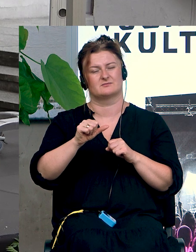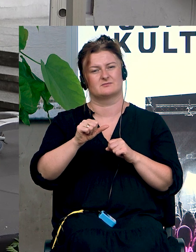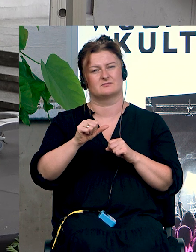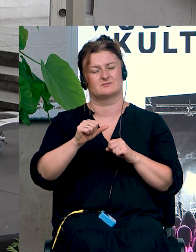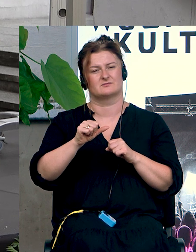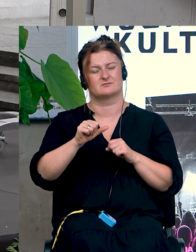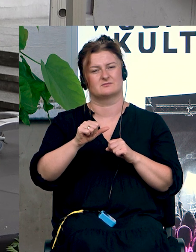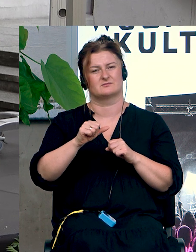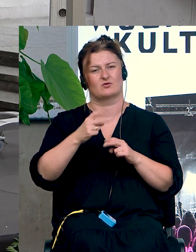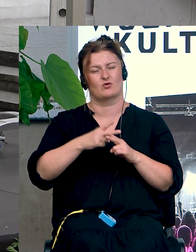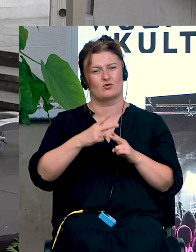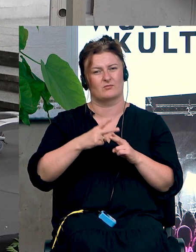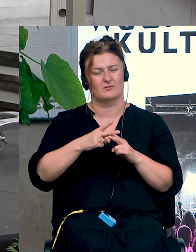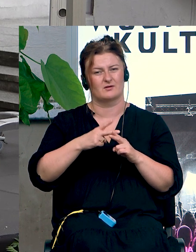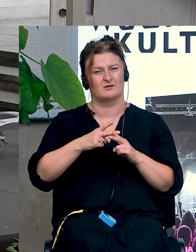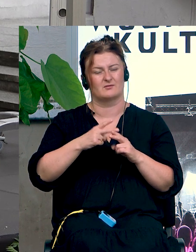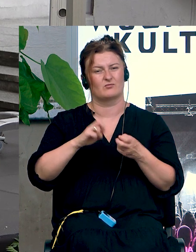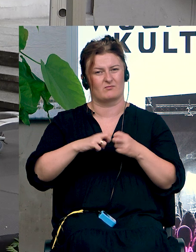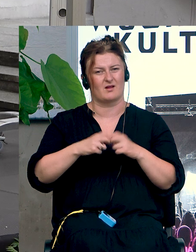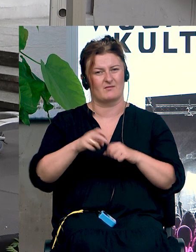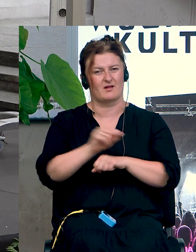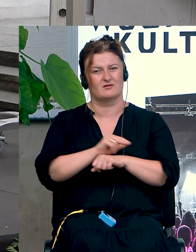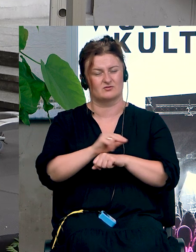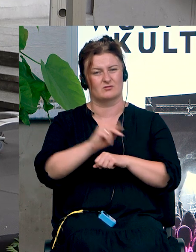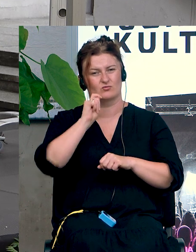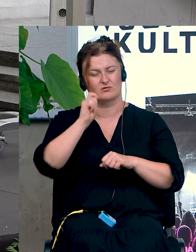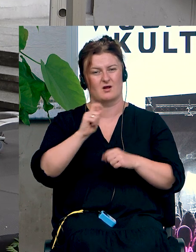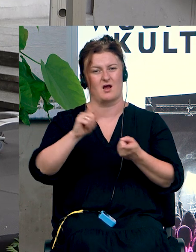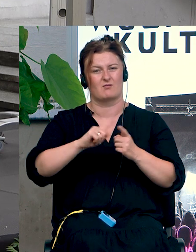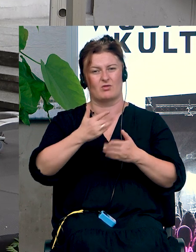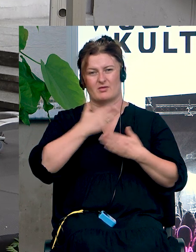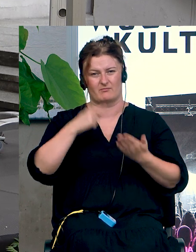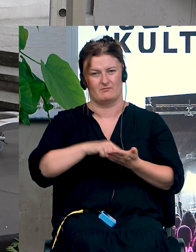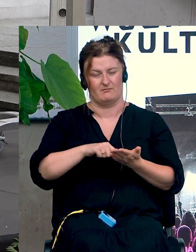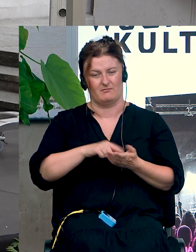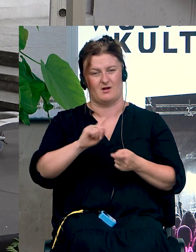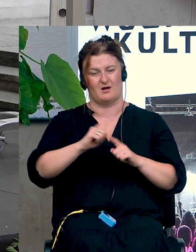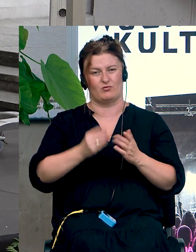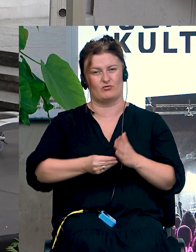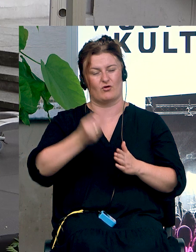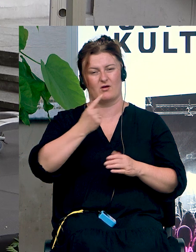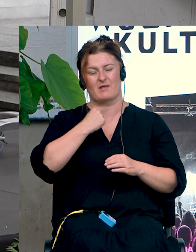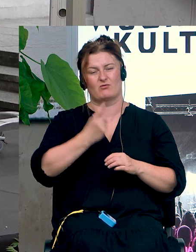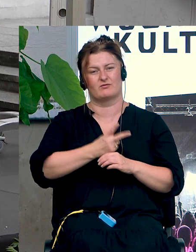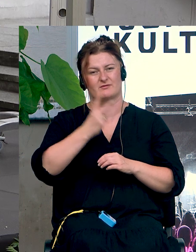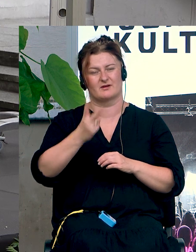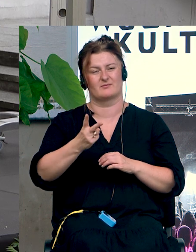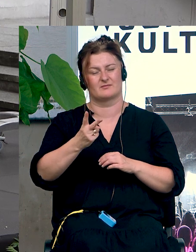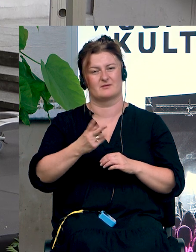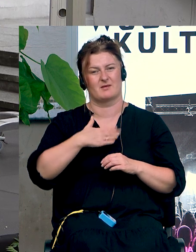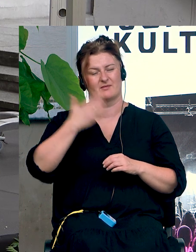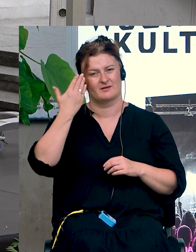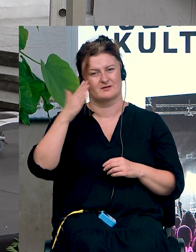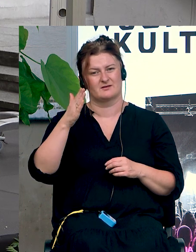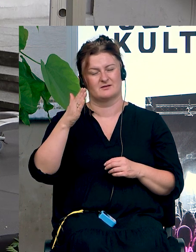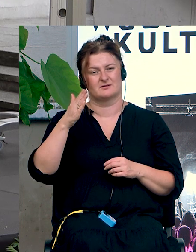takie skomplikowane choroby, że albo nie ma leków, albo są bardzo drogie i mało dostępne. Także mam